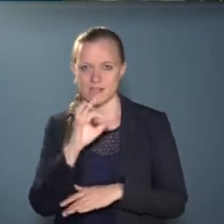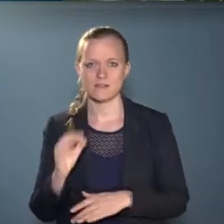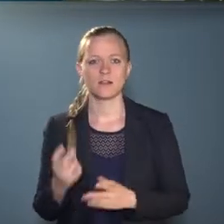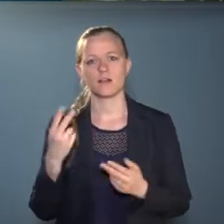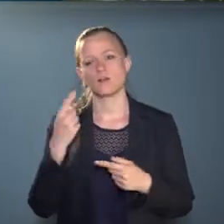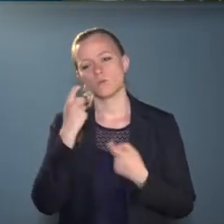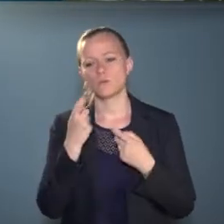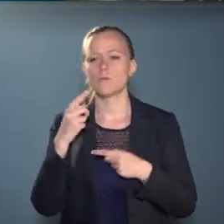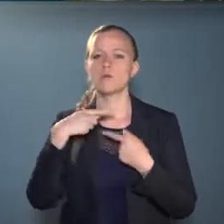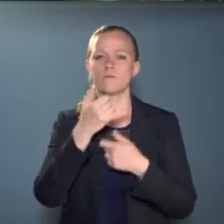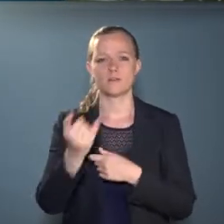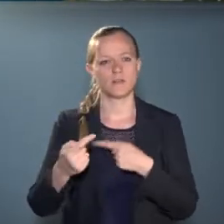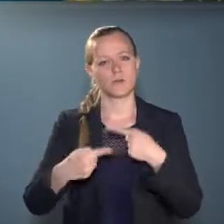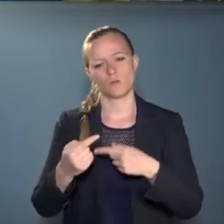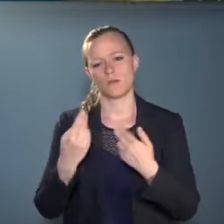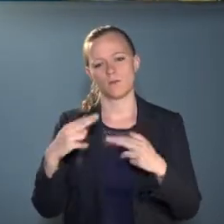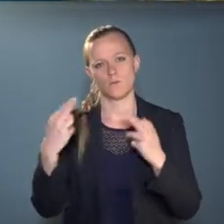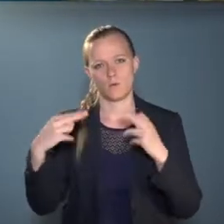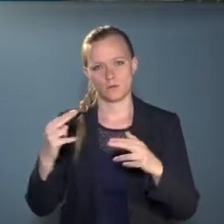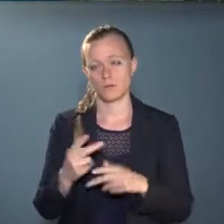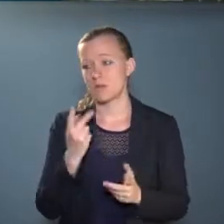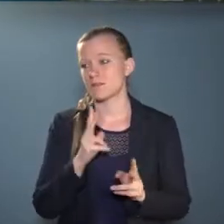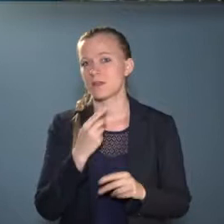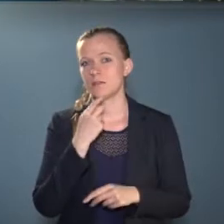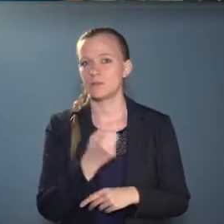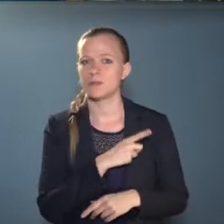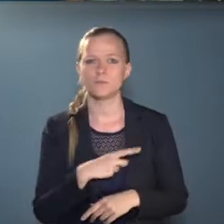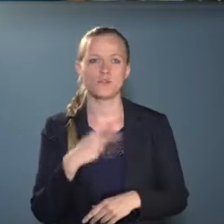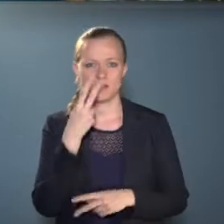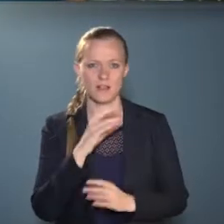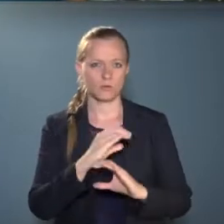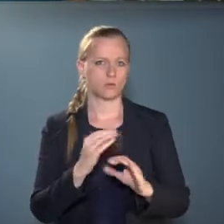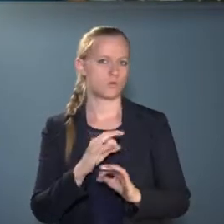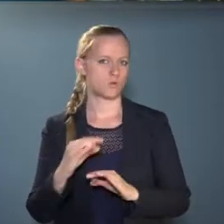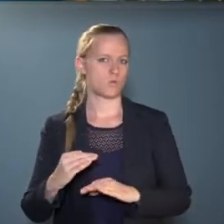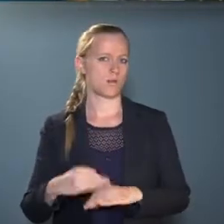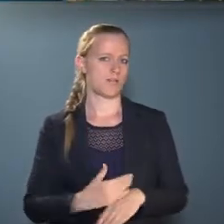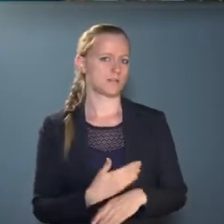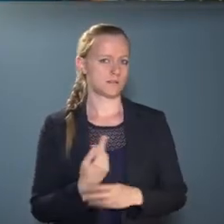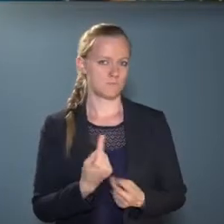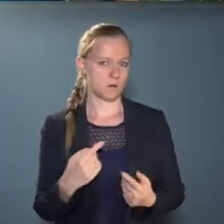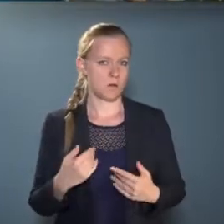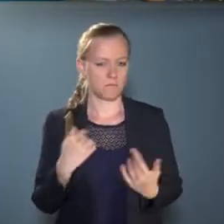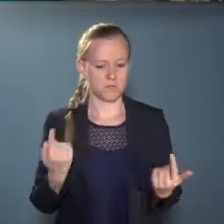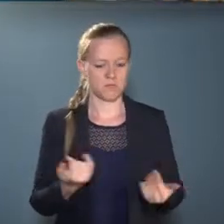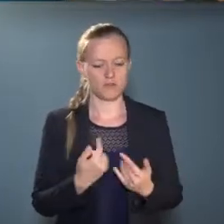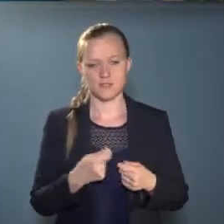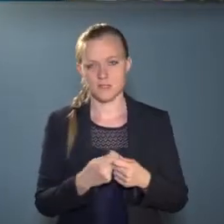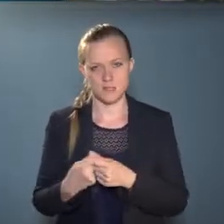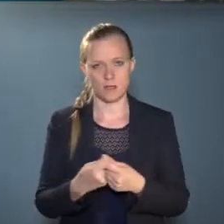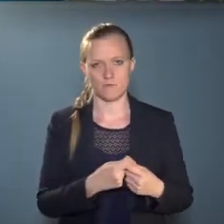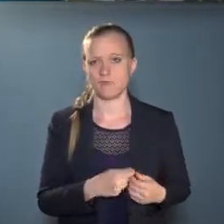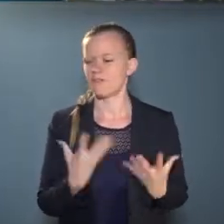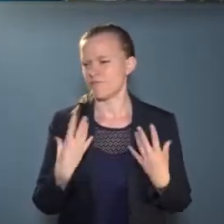hagyomány folytatódik, hiszen azt kell mondjam, hogy nem csak a látogatók érzik jól magat, hanem még mi is, akik ezt szervezzük.